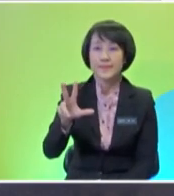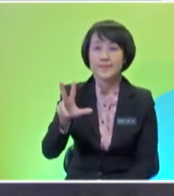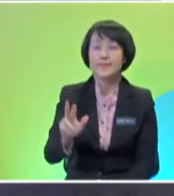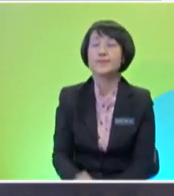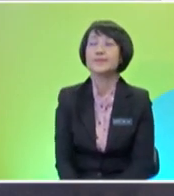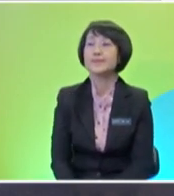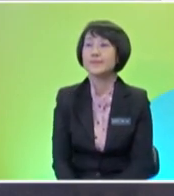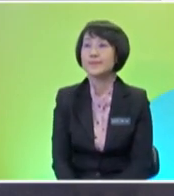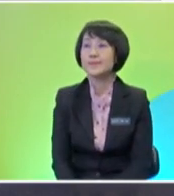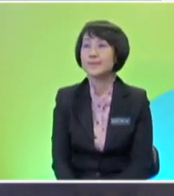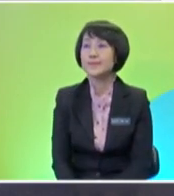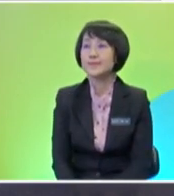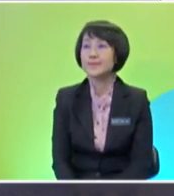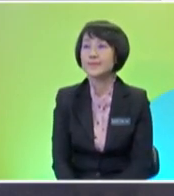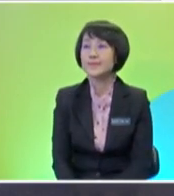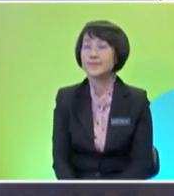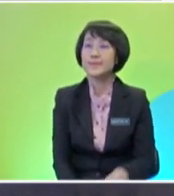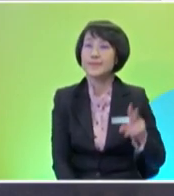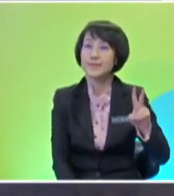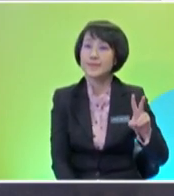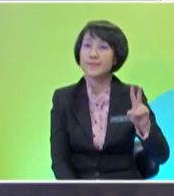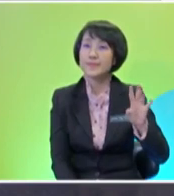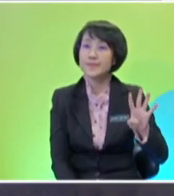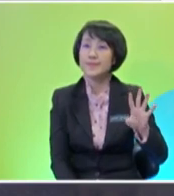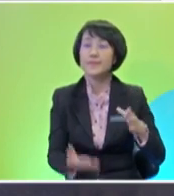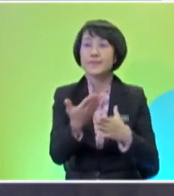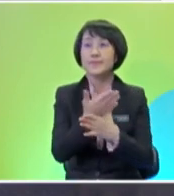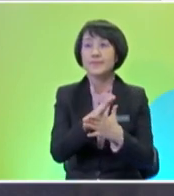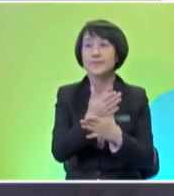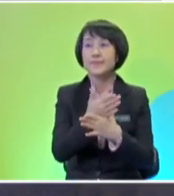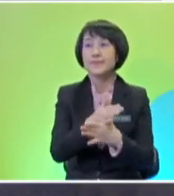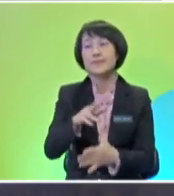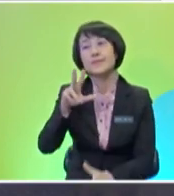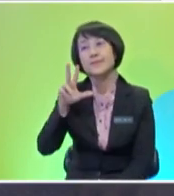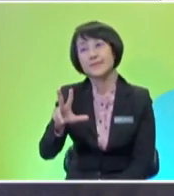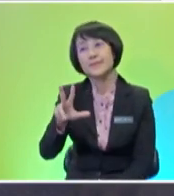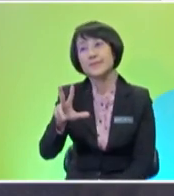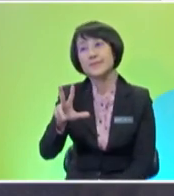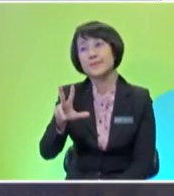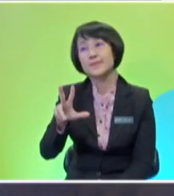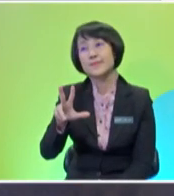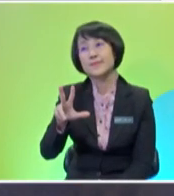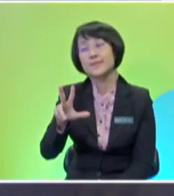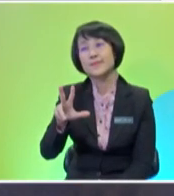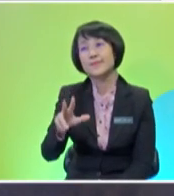24 itu kepada tiga kumpulan baiklah dalam satu kumpulan